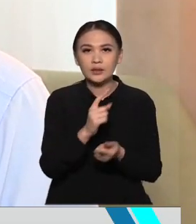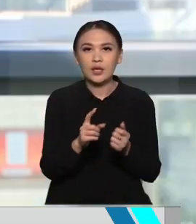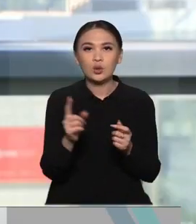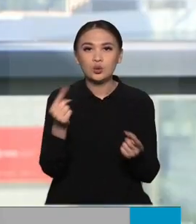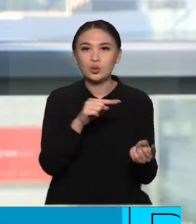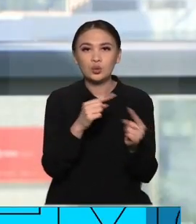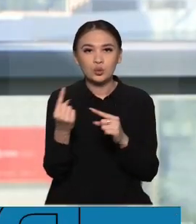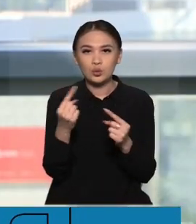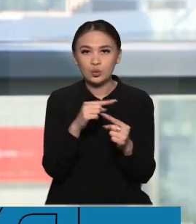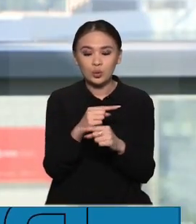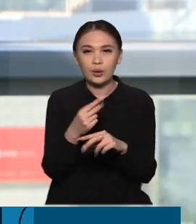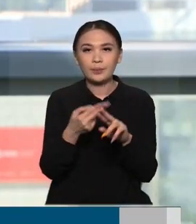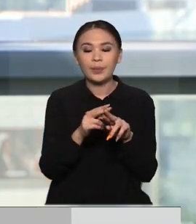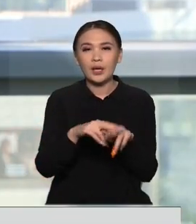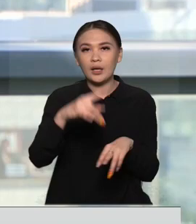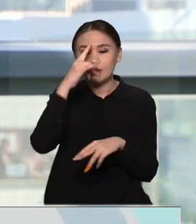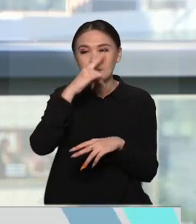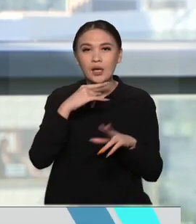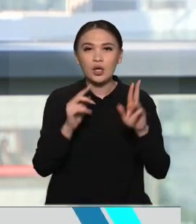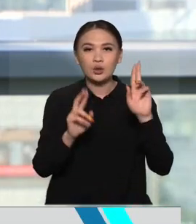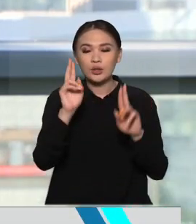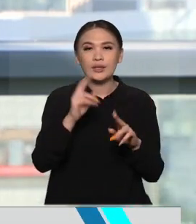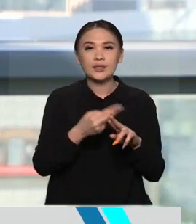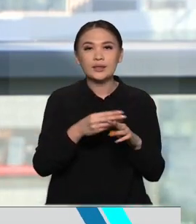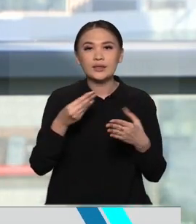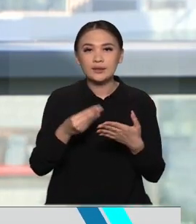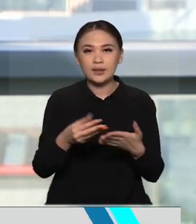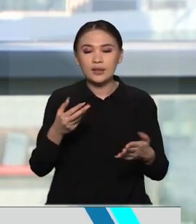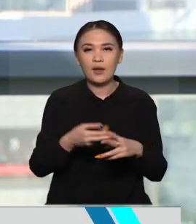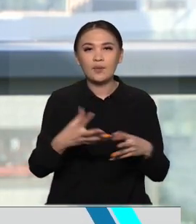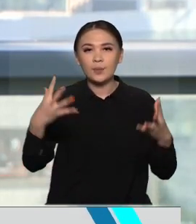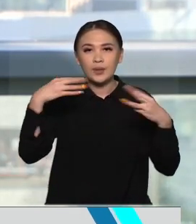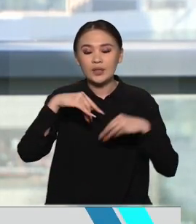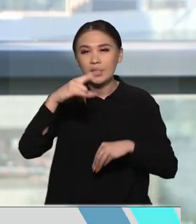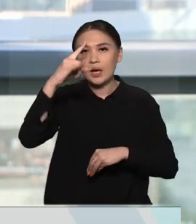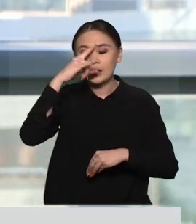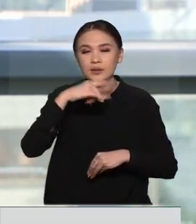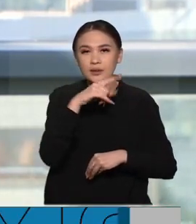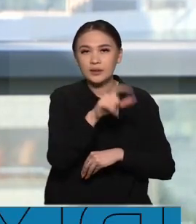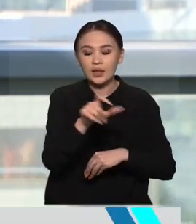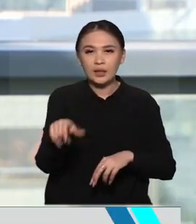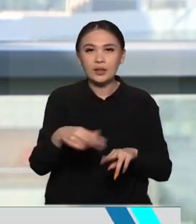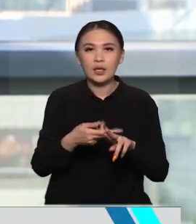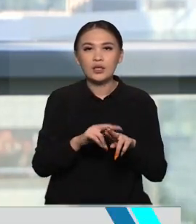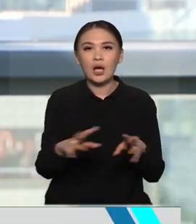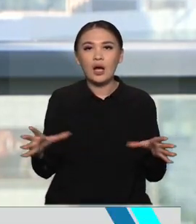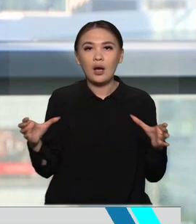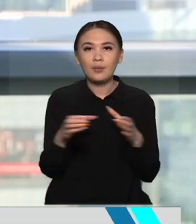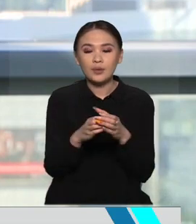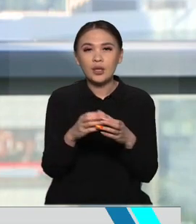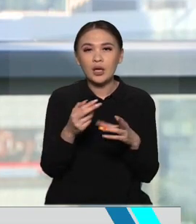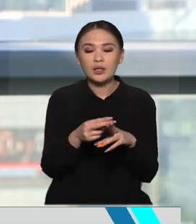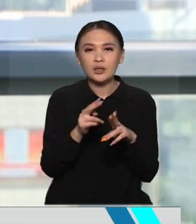друга. Казахские культурные ценности, которые впитывает в себя каждый казахстанец, не только объединяют нашу страну, но